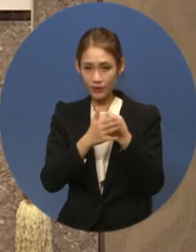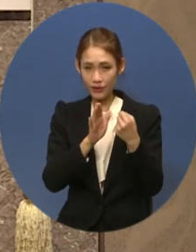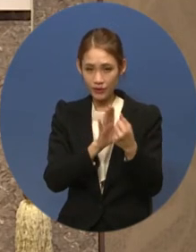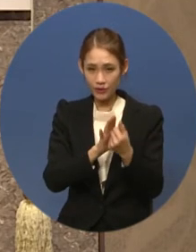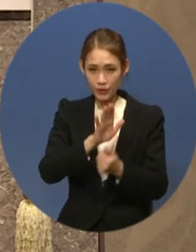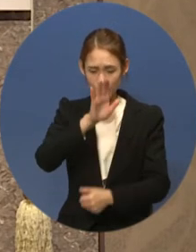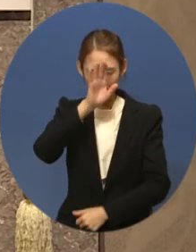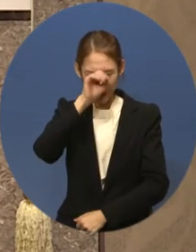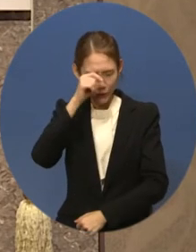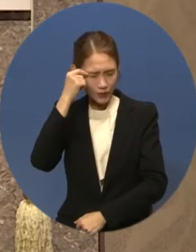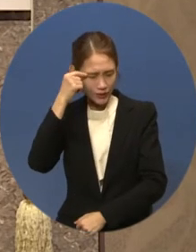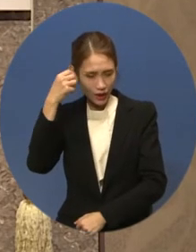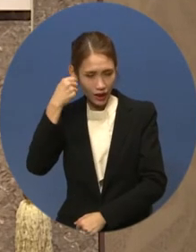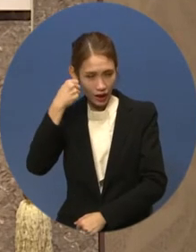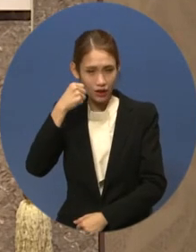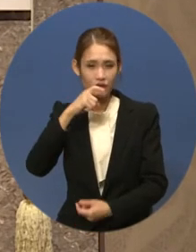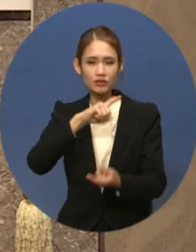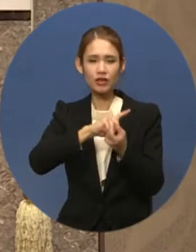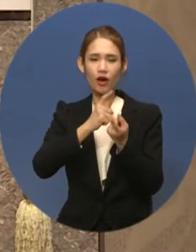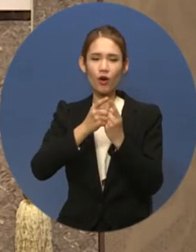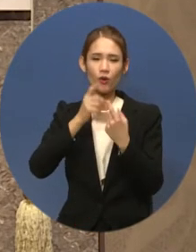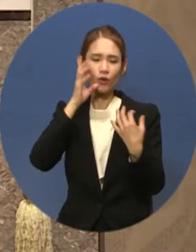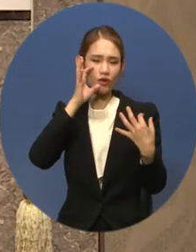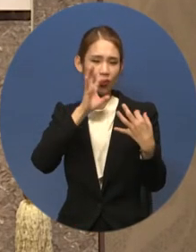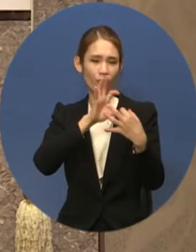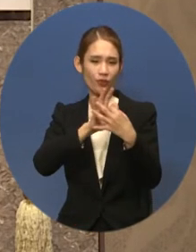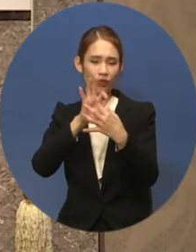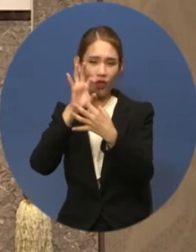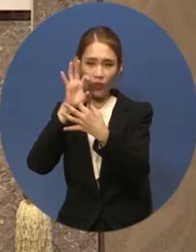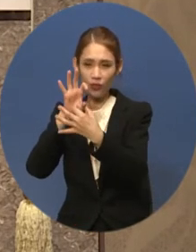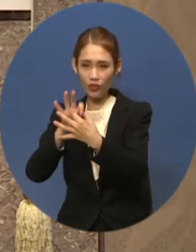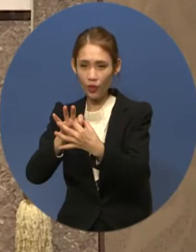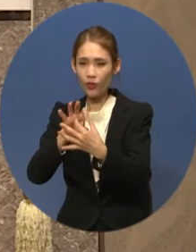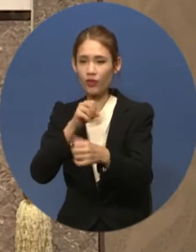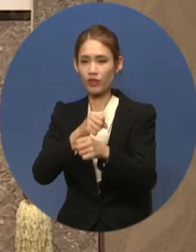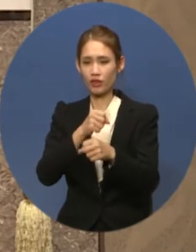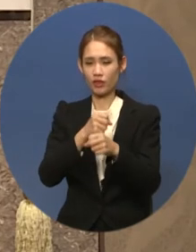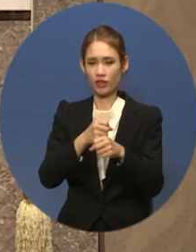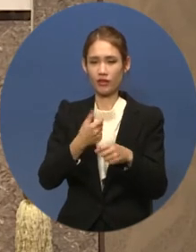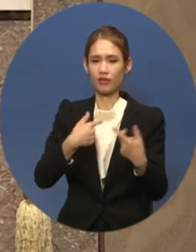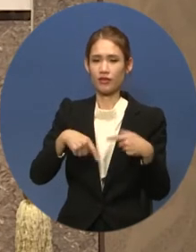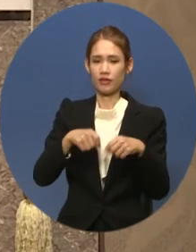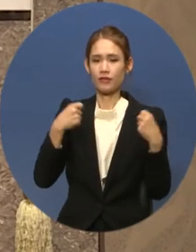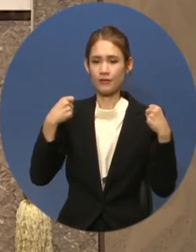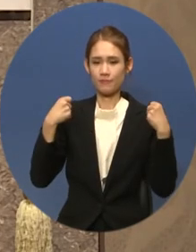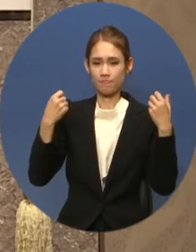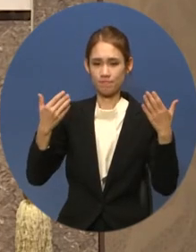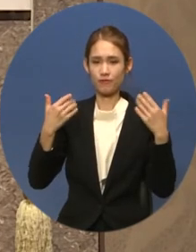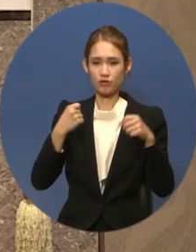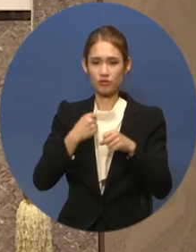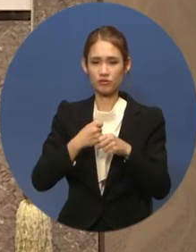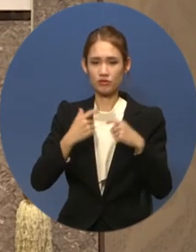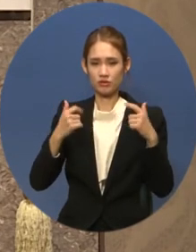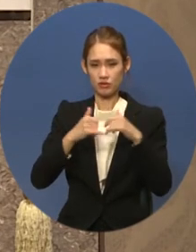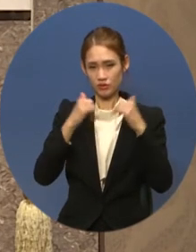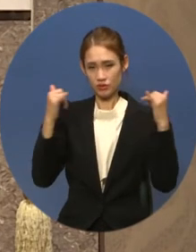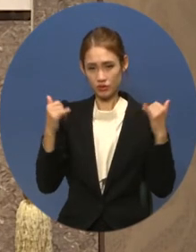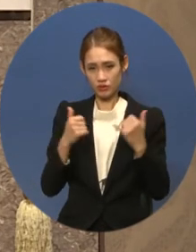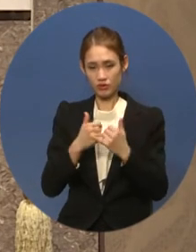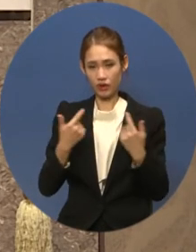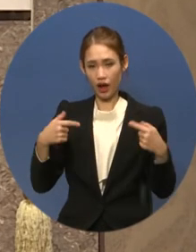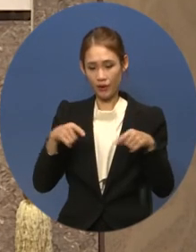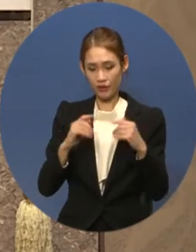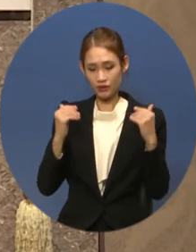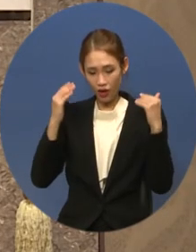의지 라고 하는 것들이 연결되게 만들어나가고 그것이 우리 공단의 정자 해도 힘이 되고 지역의 정사 해도 그 일을